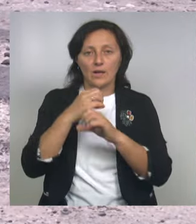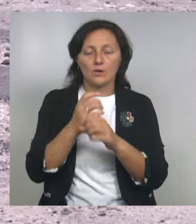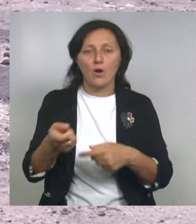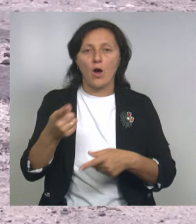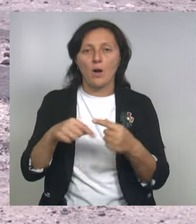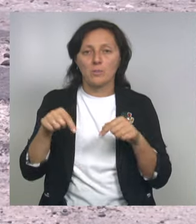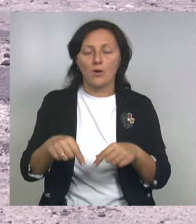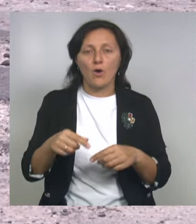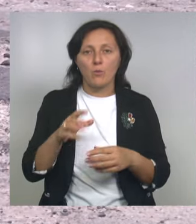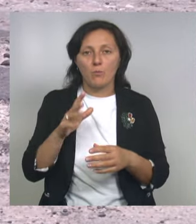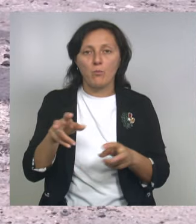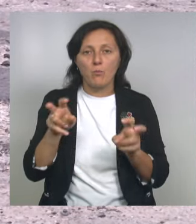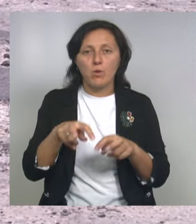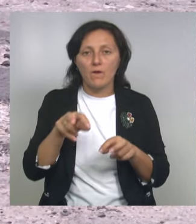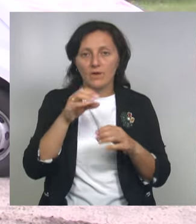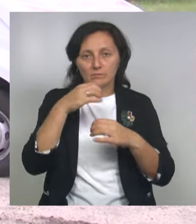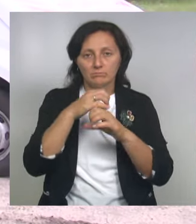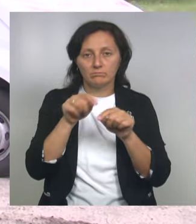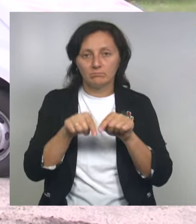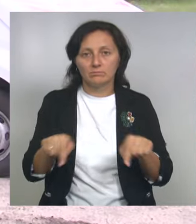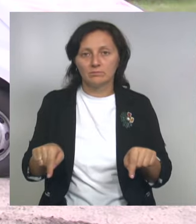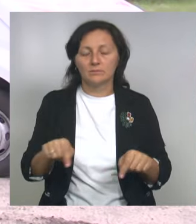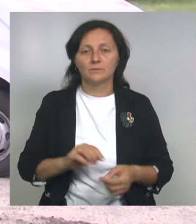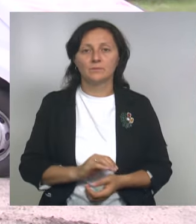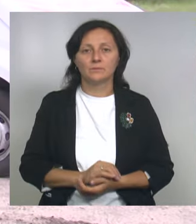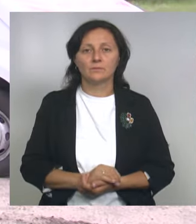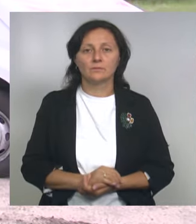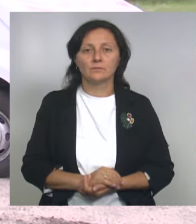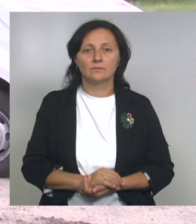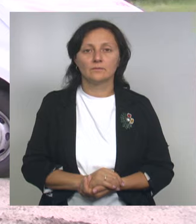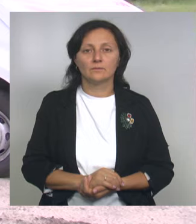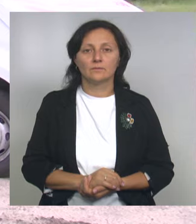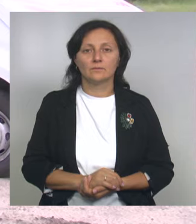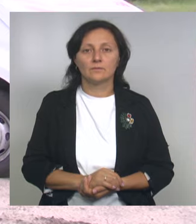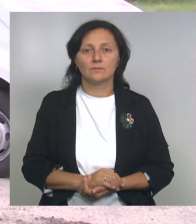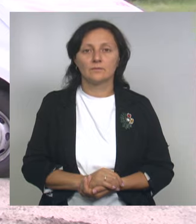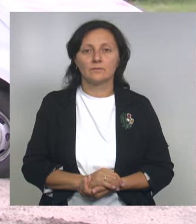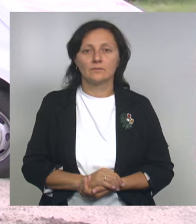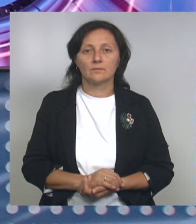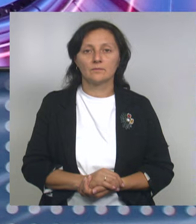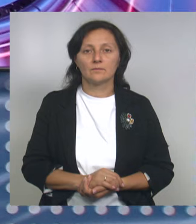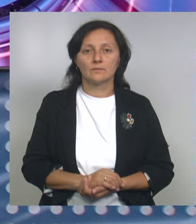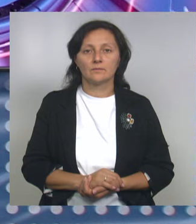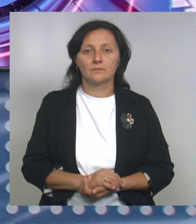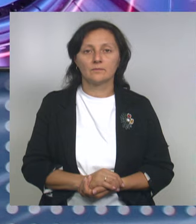с контрольной съемкой объекта. Оксана Черных, Сергей Лихвер, Глеб Лыгерев. Такой день на Мире Белогорья.